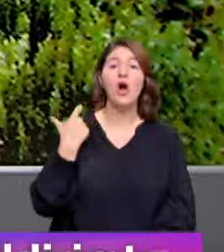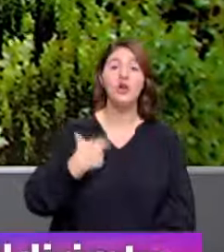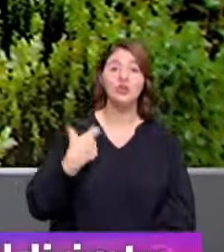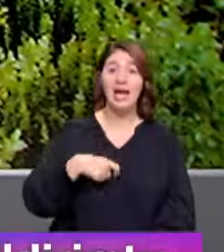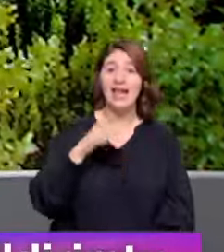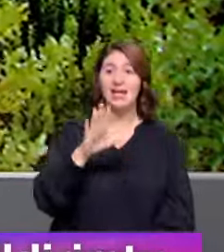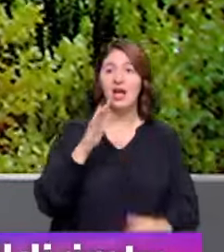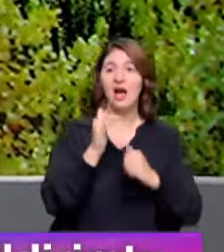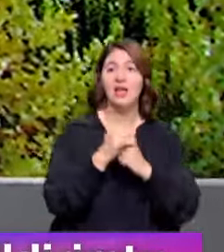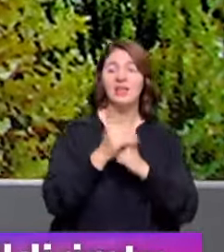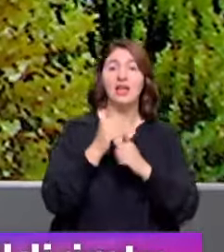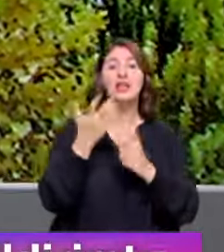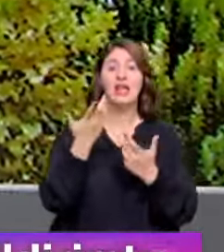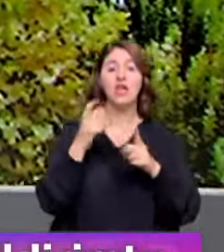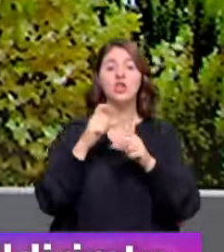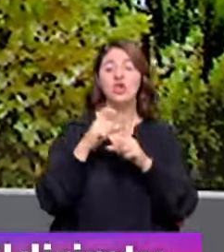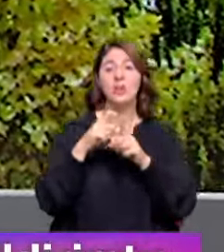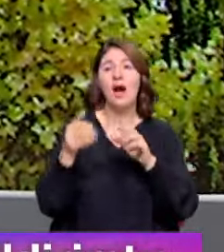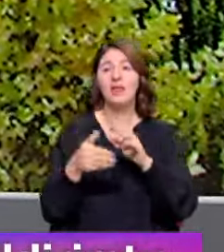özellikle Antalya Döşemealtı